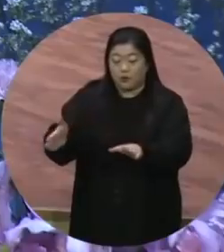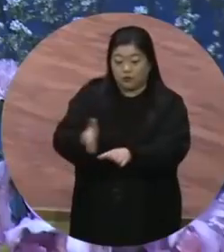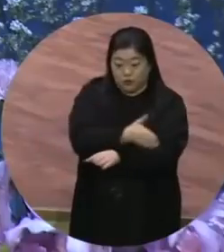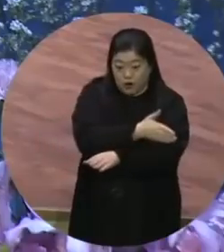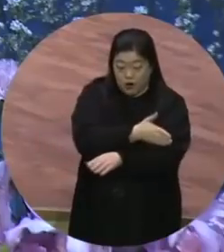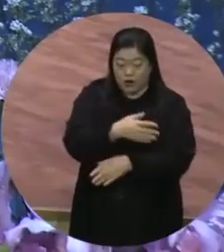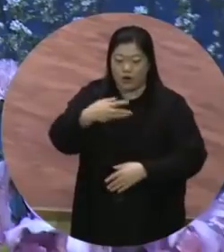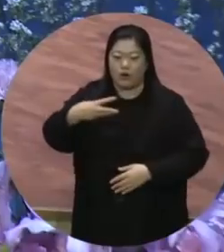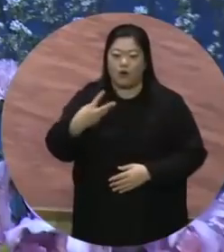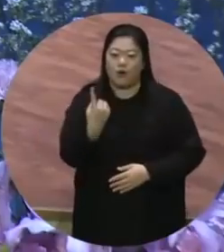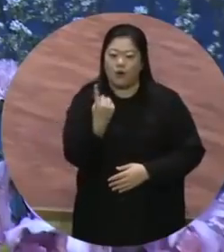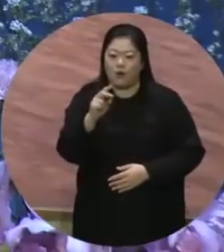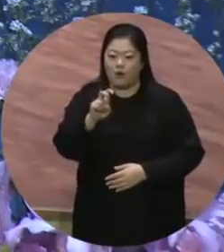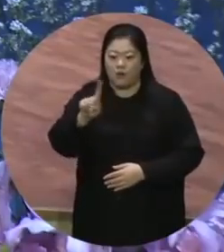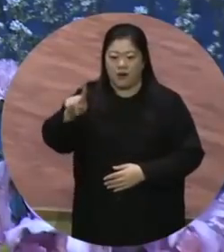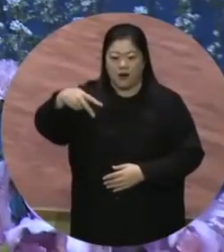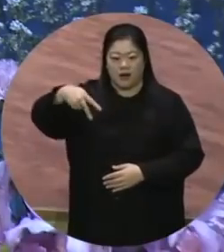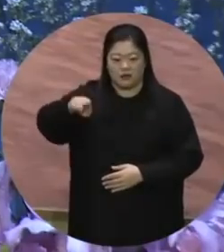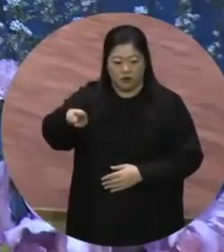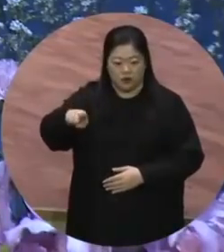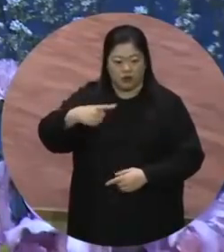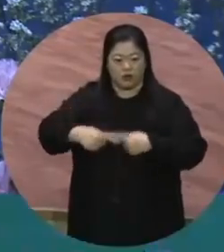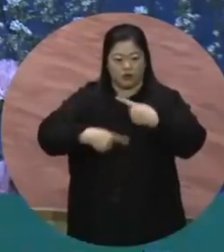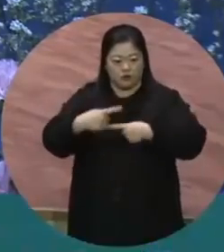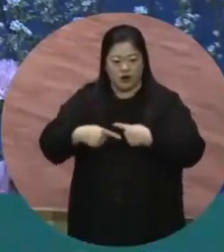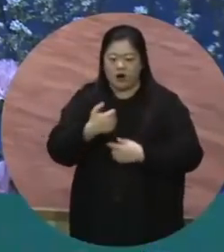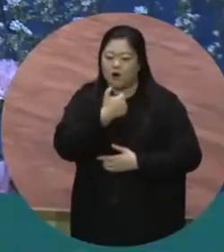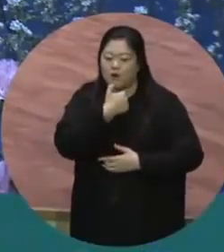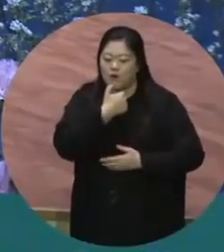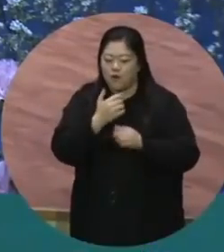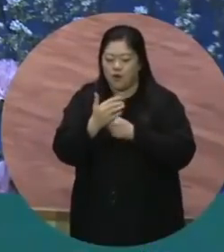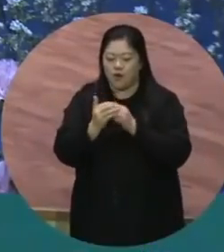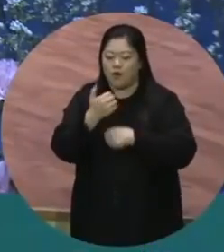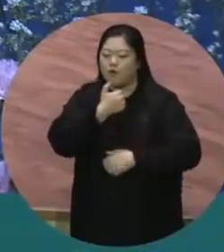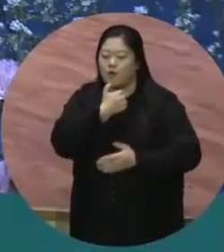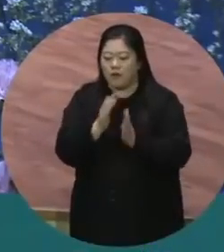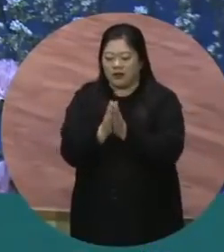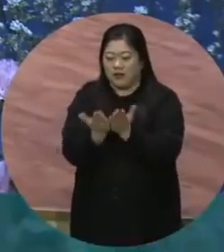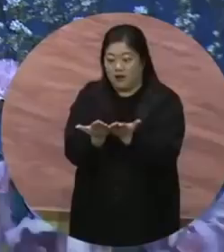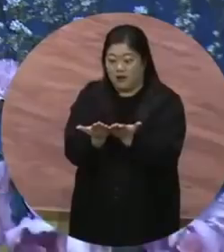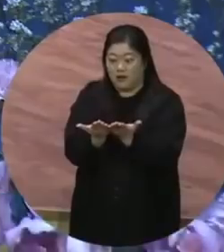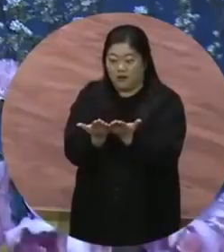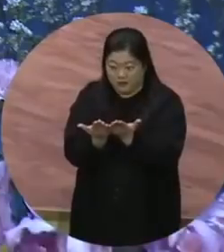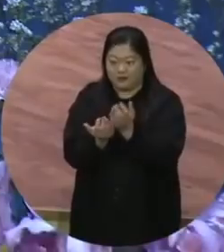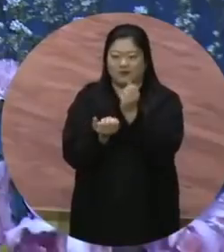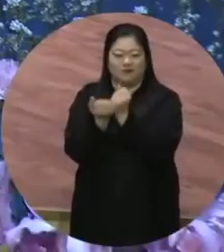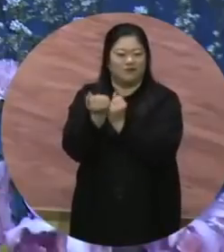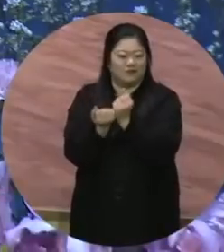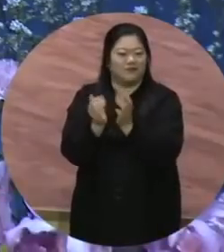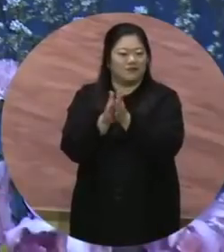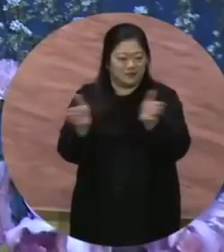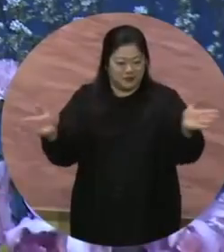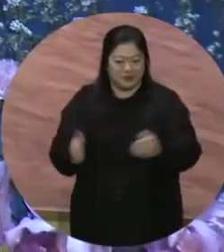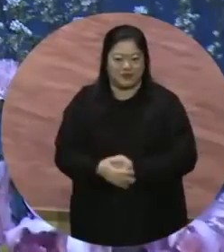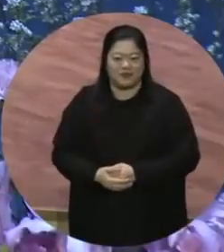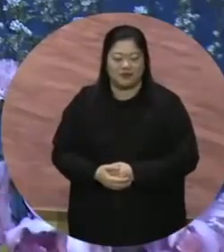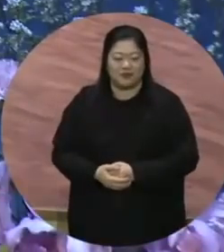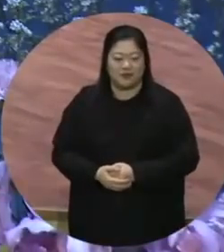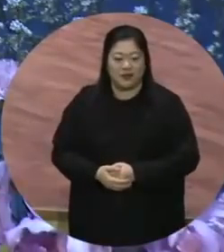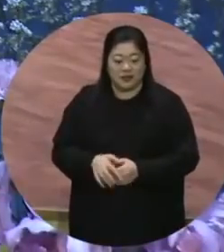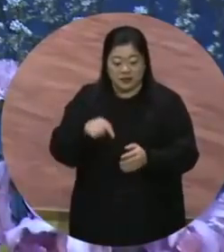로마서의 말씀 강의를 시작하는데, 로마서는 사도 바울이